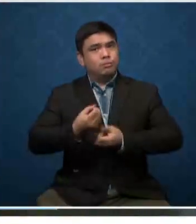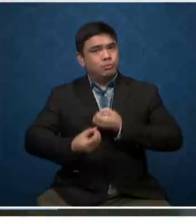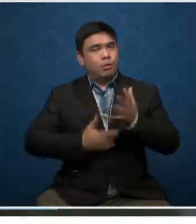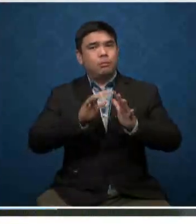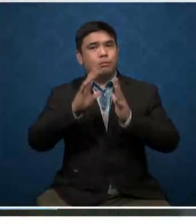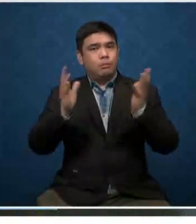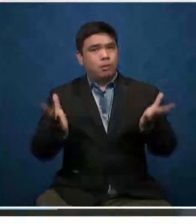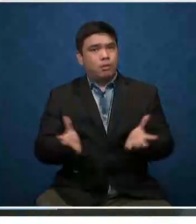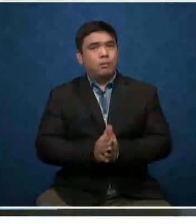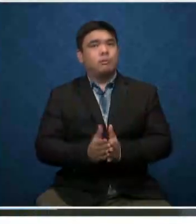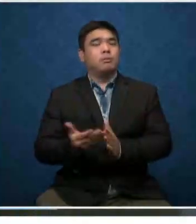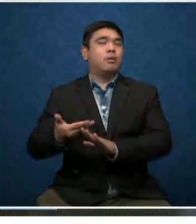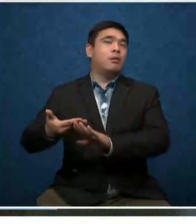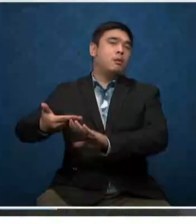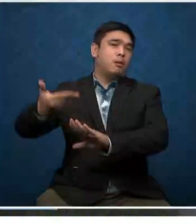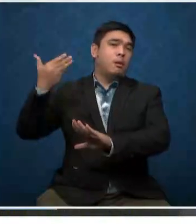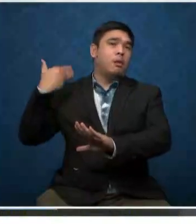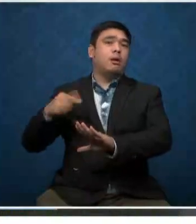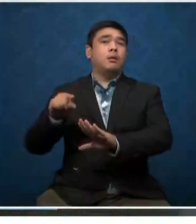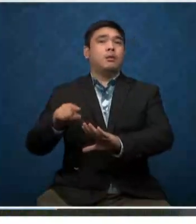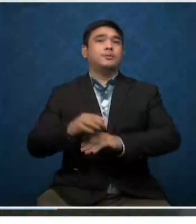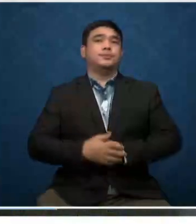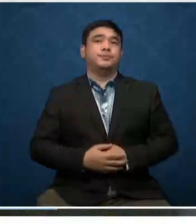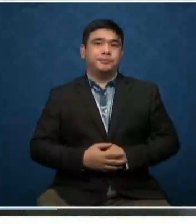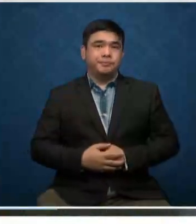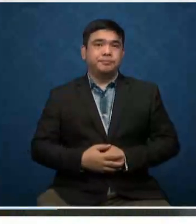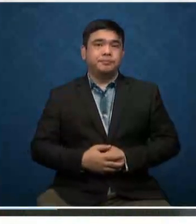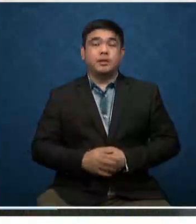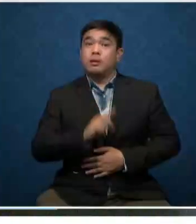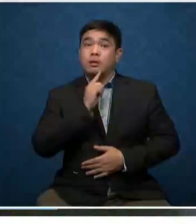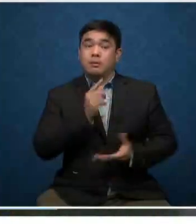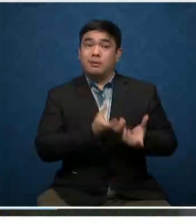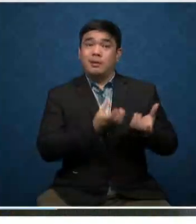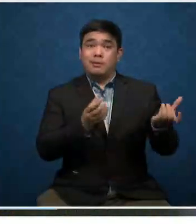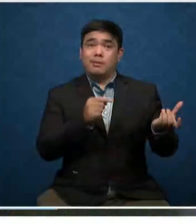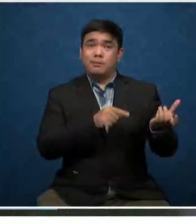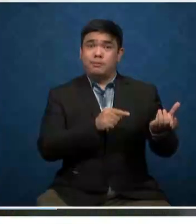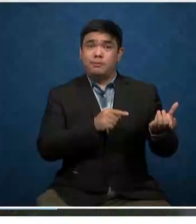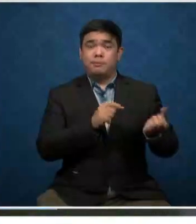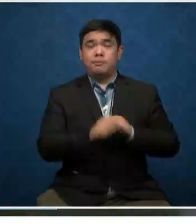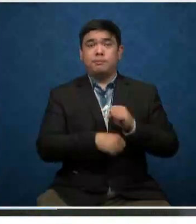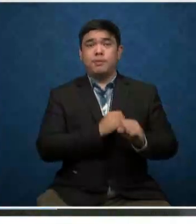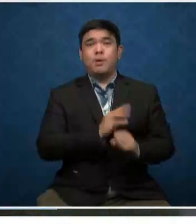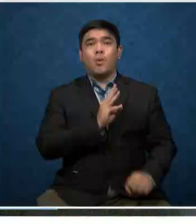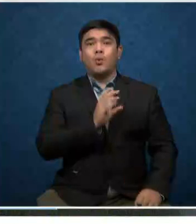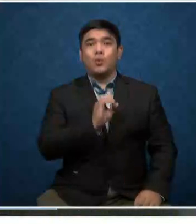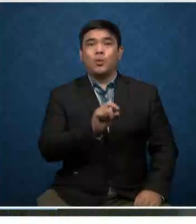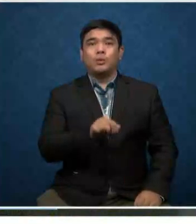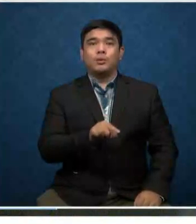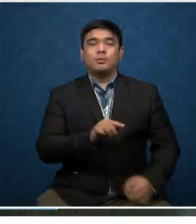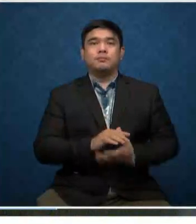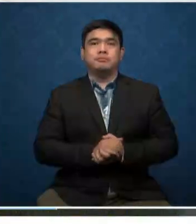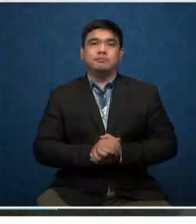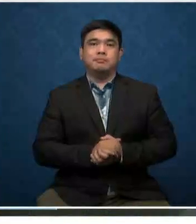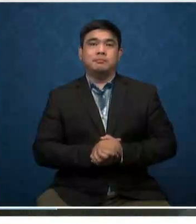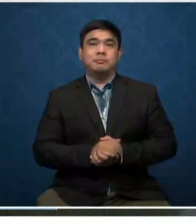เอาตั้งแต่แรกเลยนะครับก็บอกว่าไอ้รัฐธรรมนูญฉบับปี 60มี